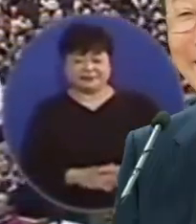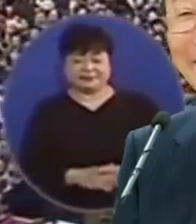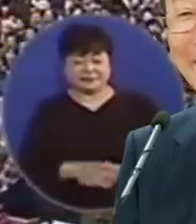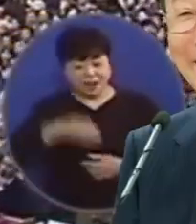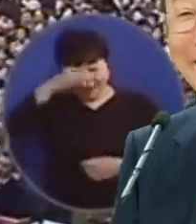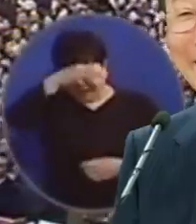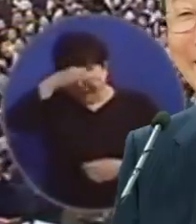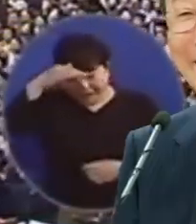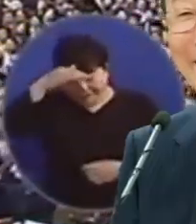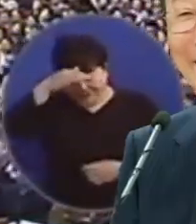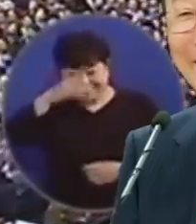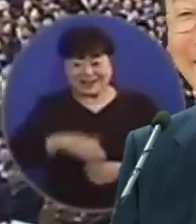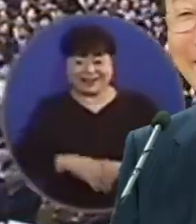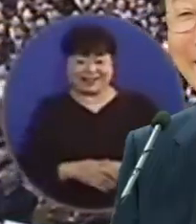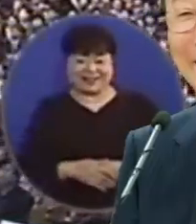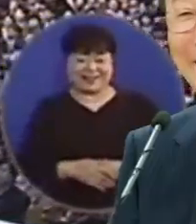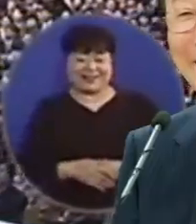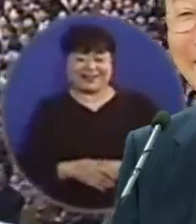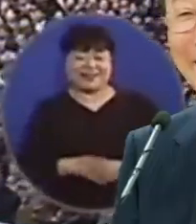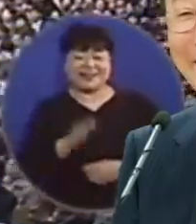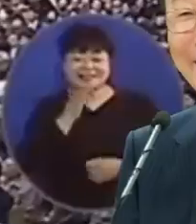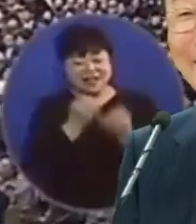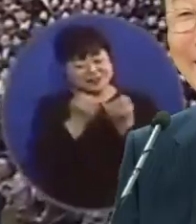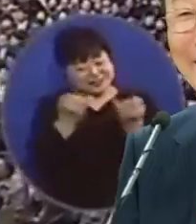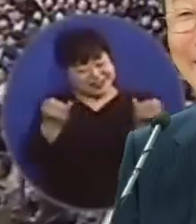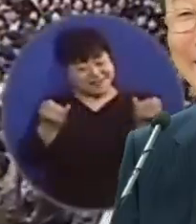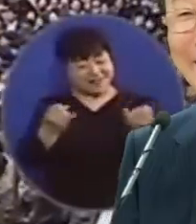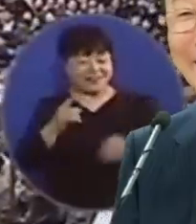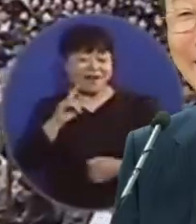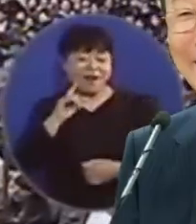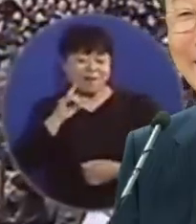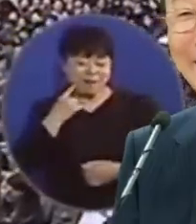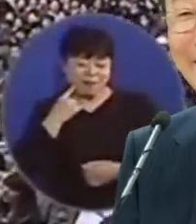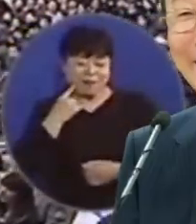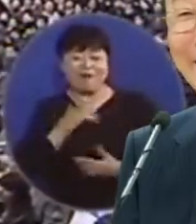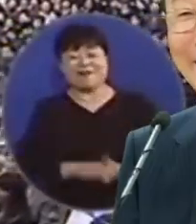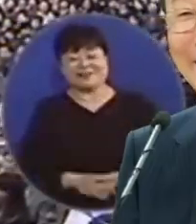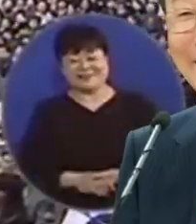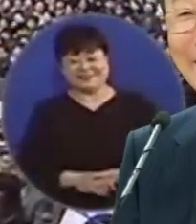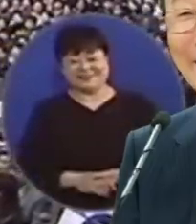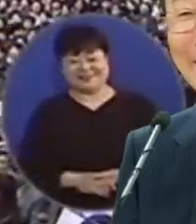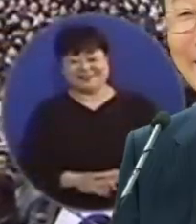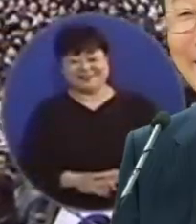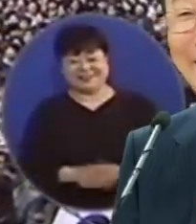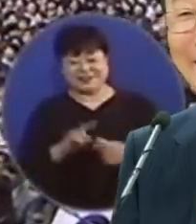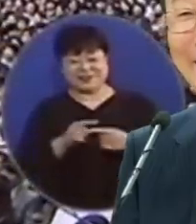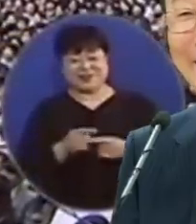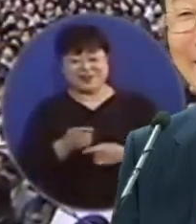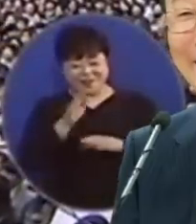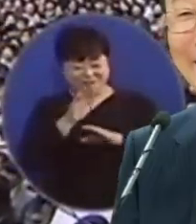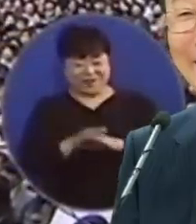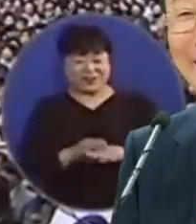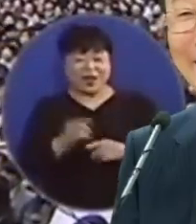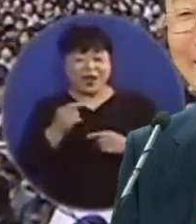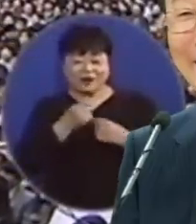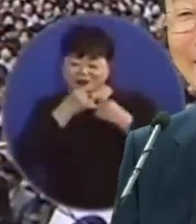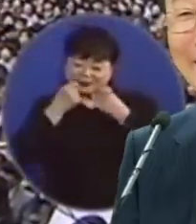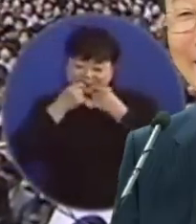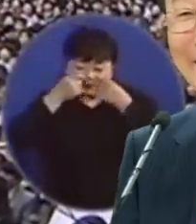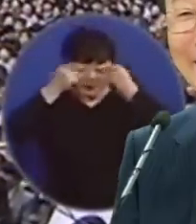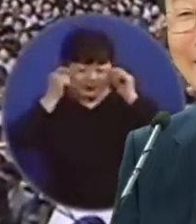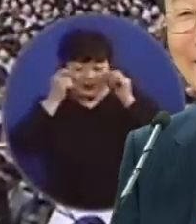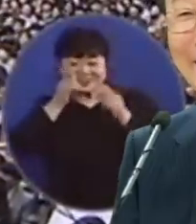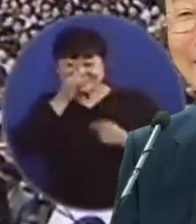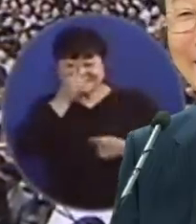내려다보니까 여러분 참 우리 자매님들은 고와요. 물론 교회 온다고 연지 찍고 곤지 찍고 다 화장을